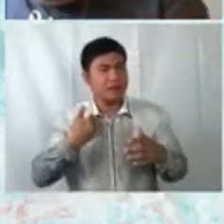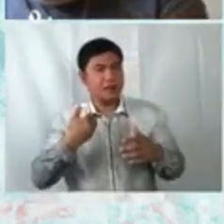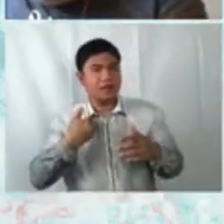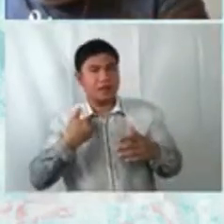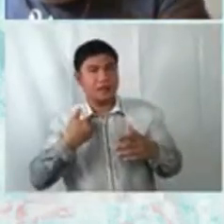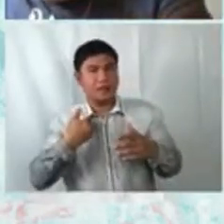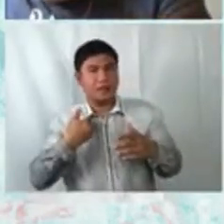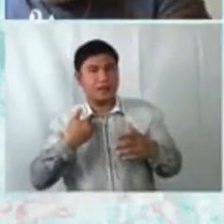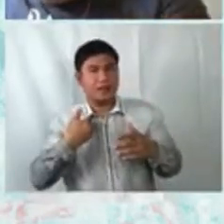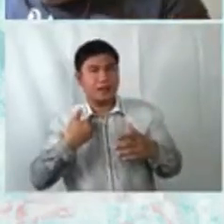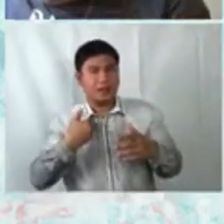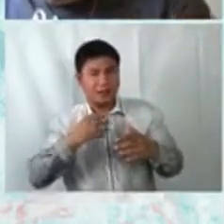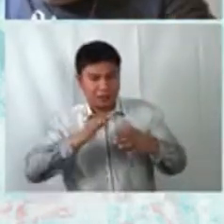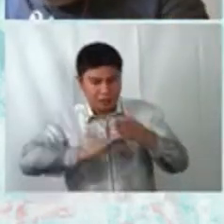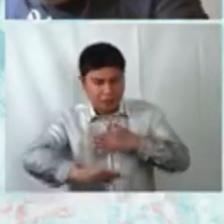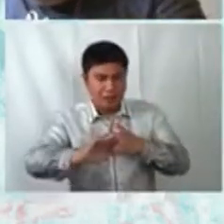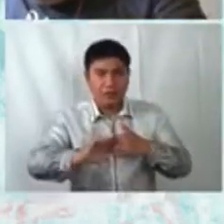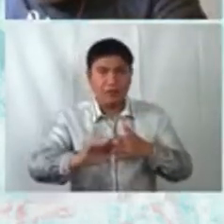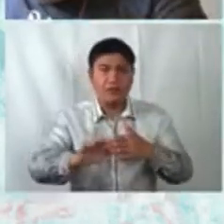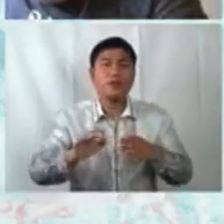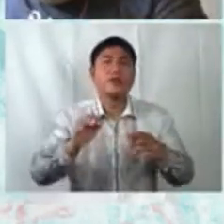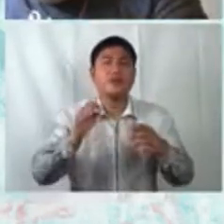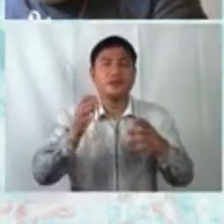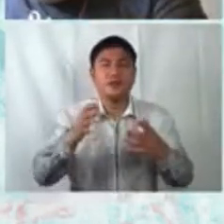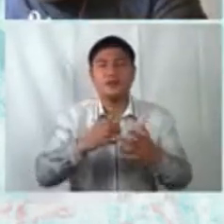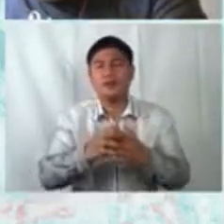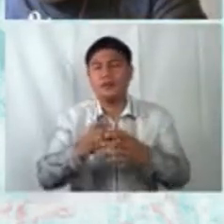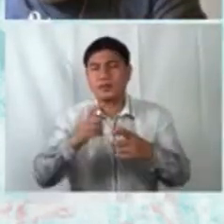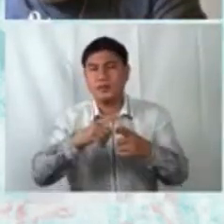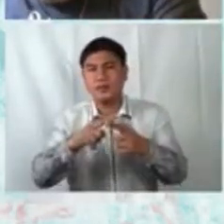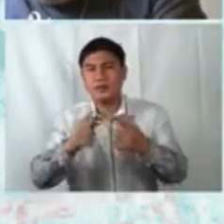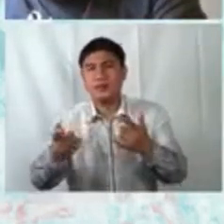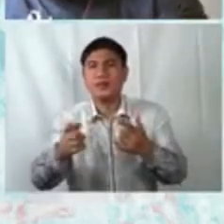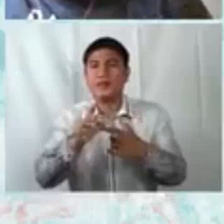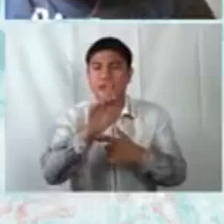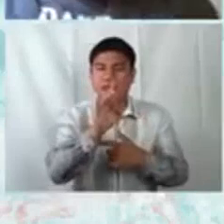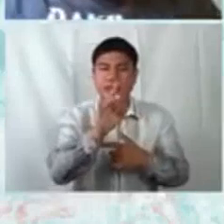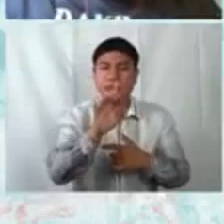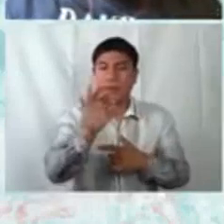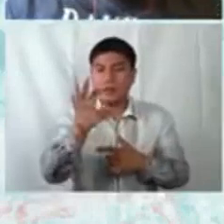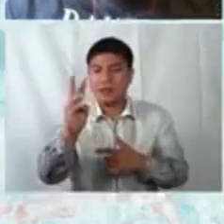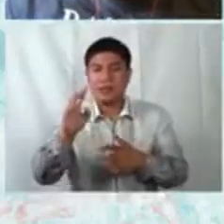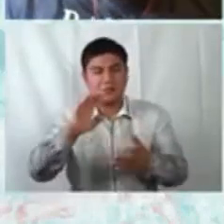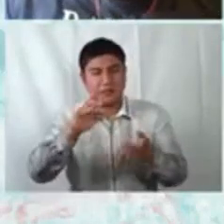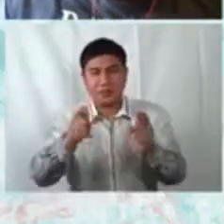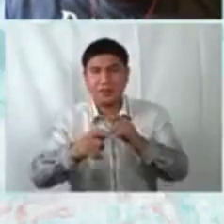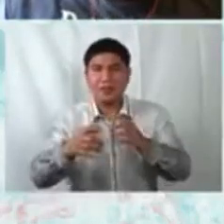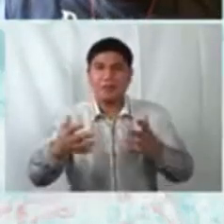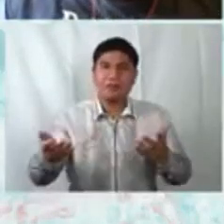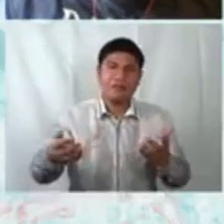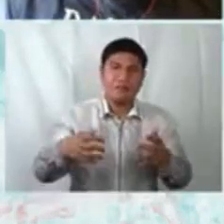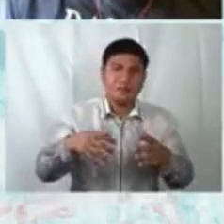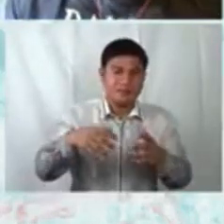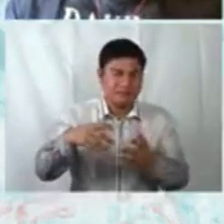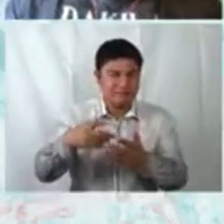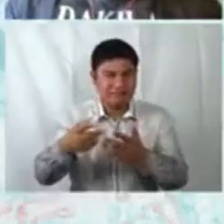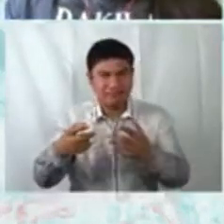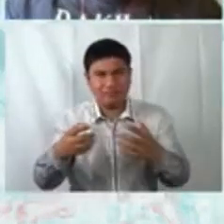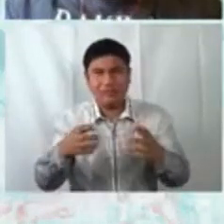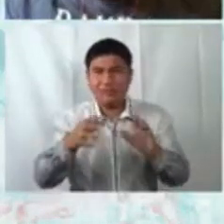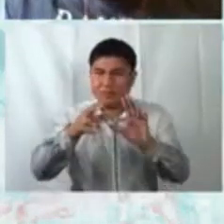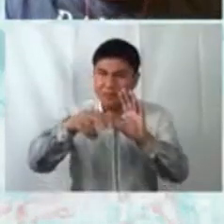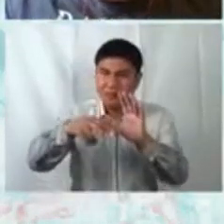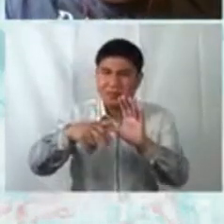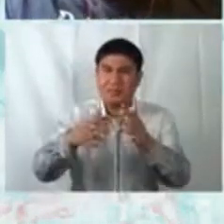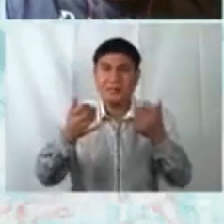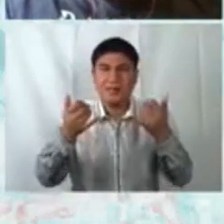polio. No? Siya po ay nagka-polio at eventually, 1896, ay nalumpo. Kaya ho, sa PWD, siya